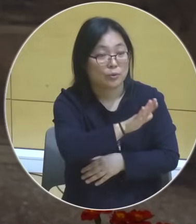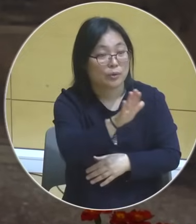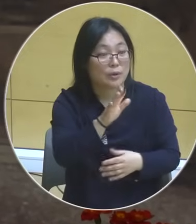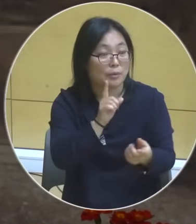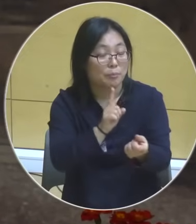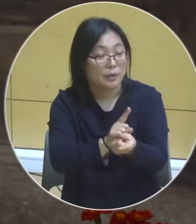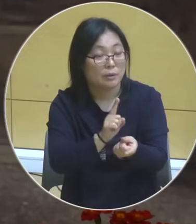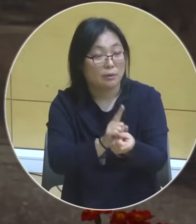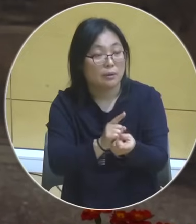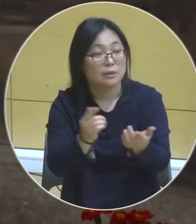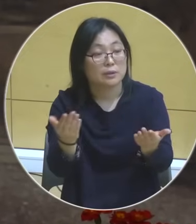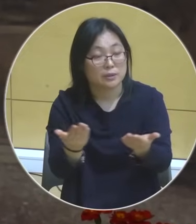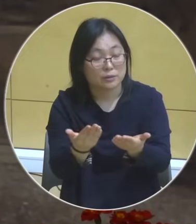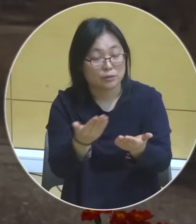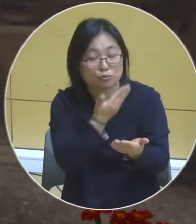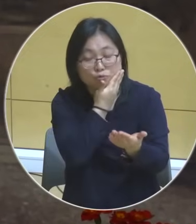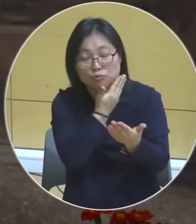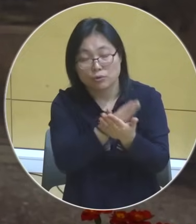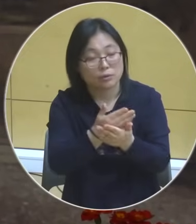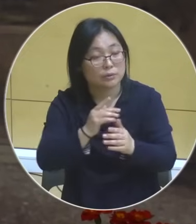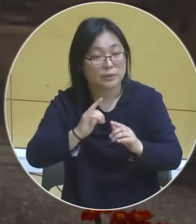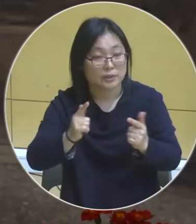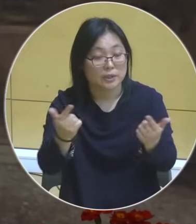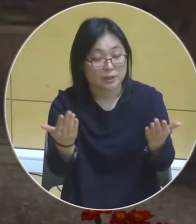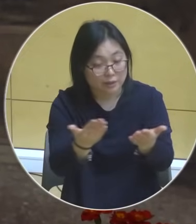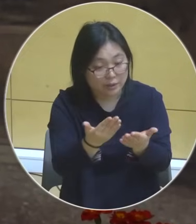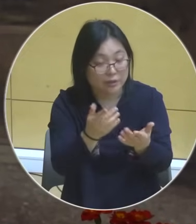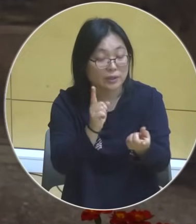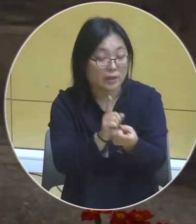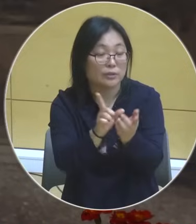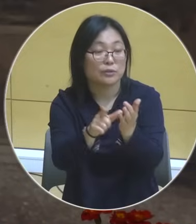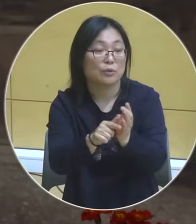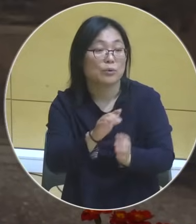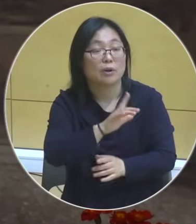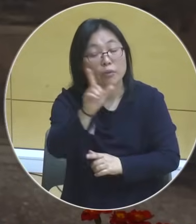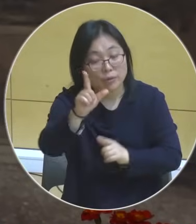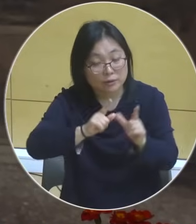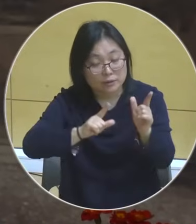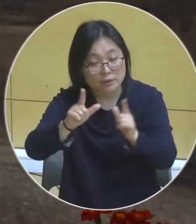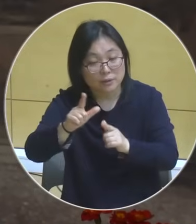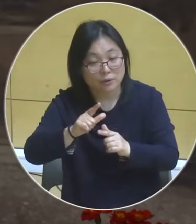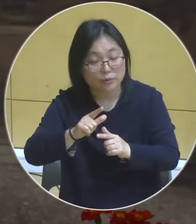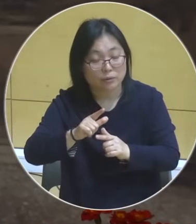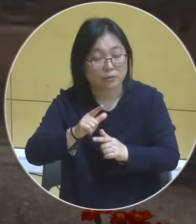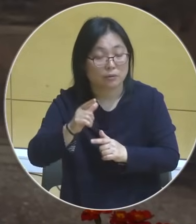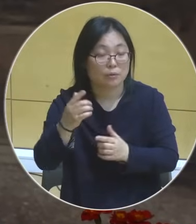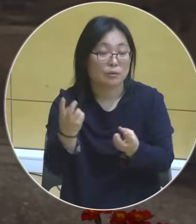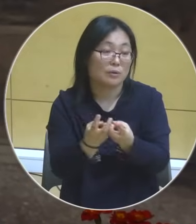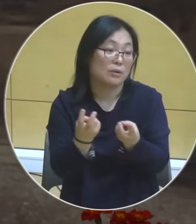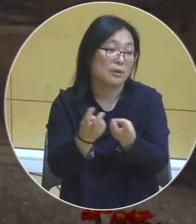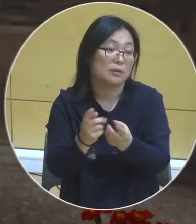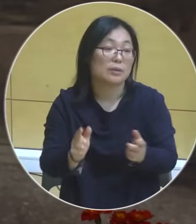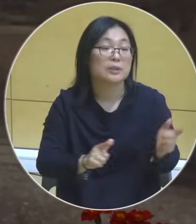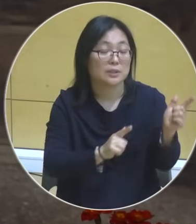만나는 일들, 그 일들이 중요한 것이 아니라 그 일 앞에 우리가 어떤 자세와 어떤 태도로